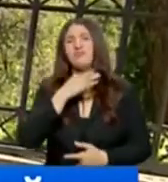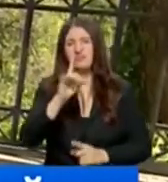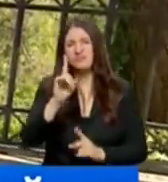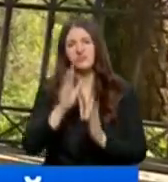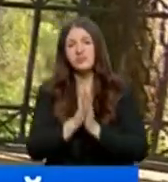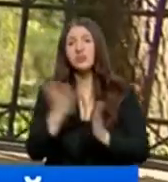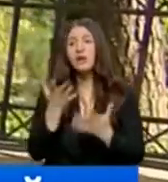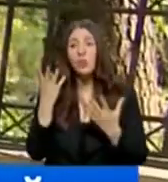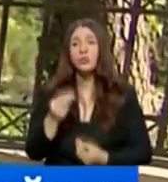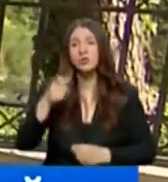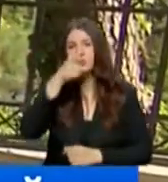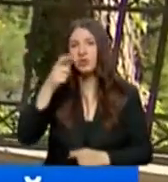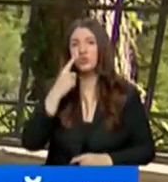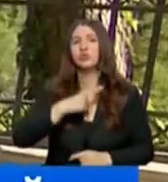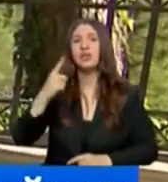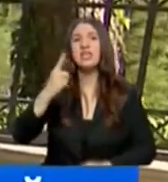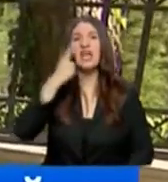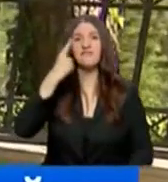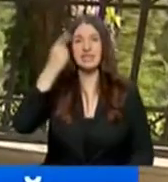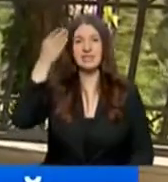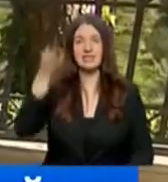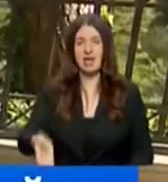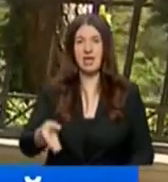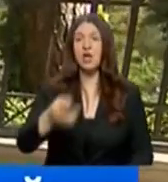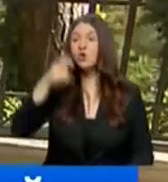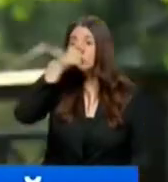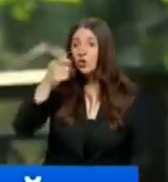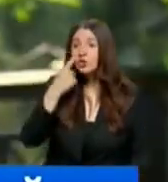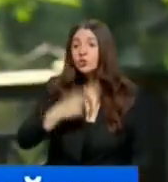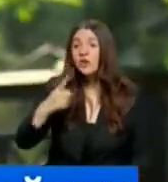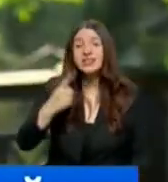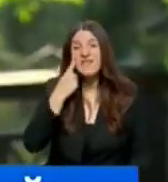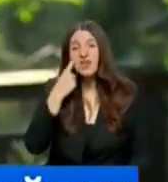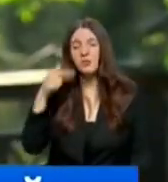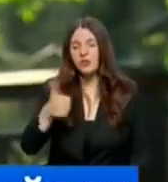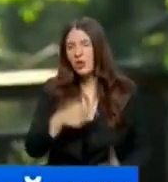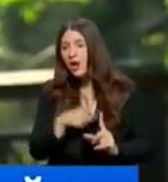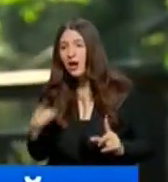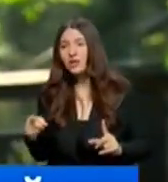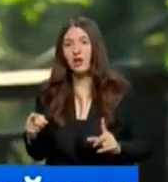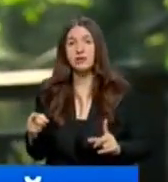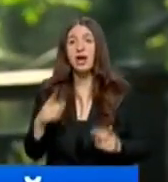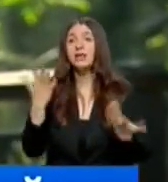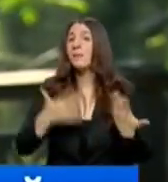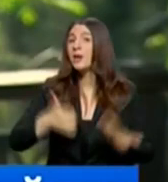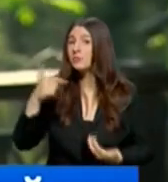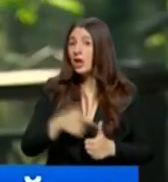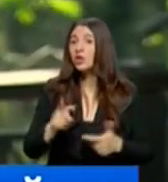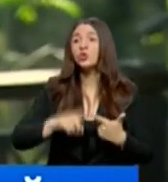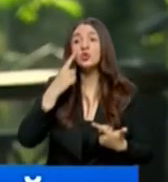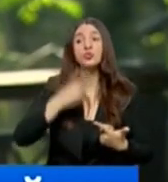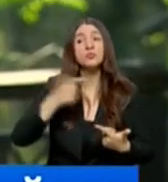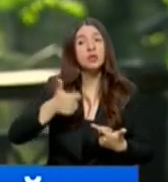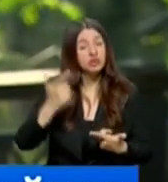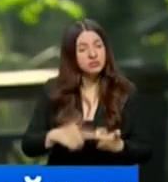Buyurun, buyurun. Ya nasıl olur da Türkiye Cumhuriyeti Devleti'nde, Türkiye Cumhuriyeti Devleti bugüne kadar ne başbakanı ne